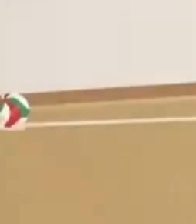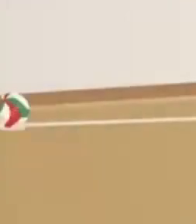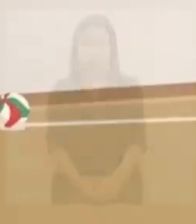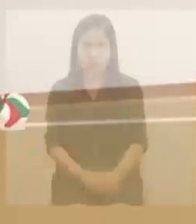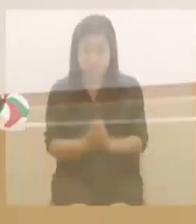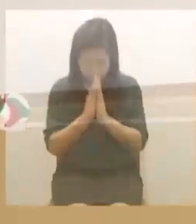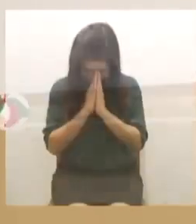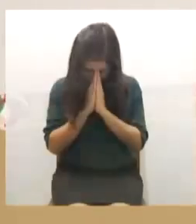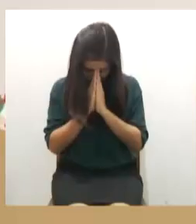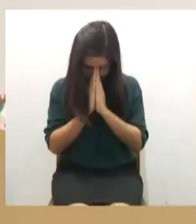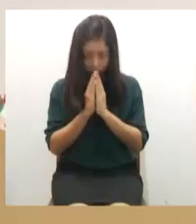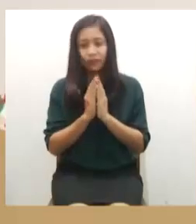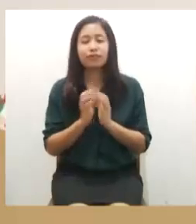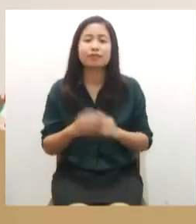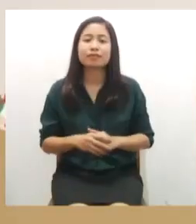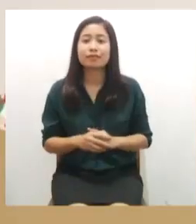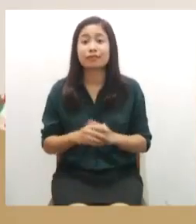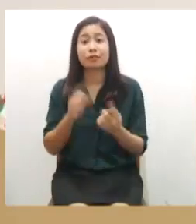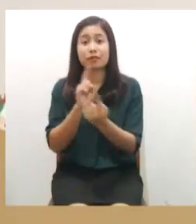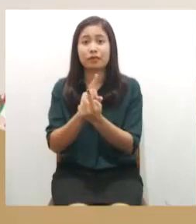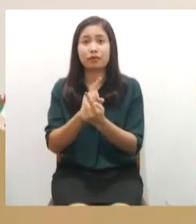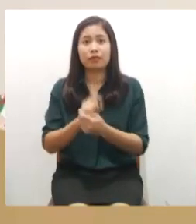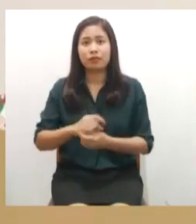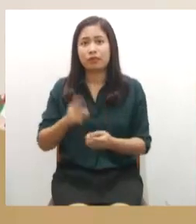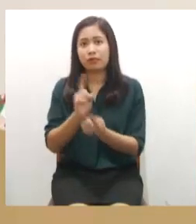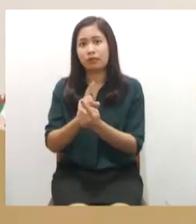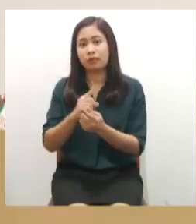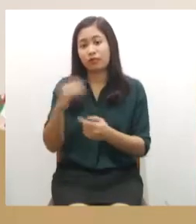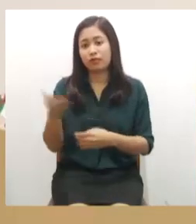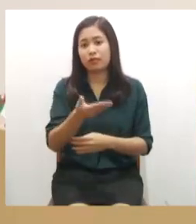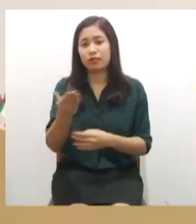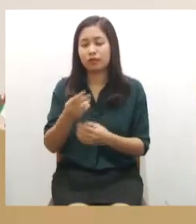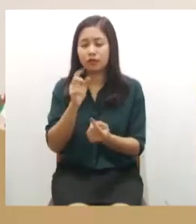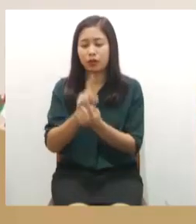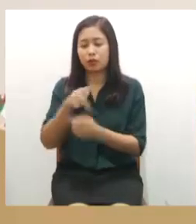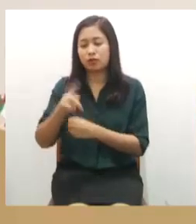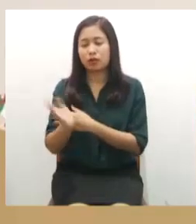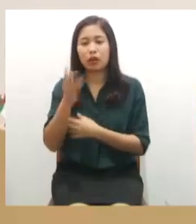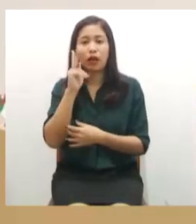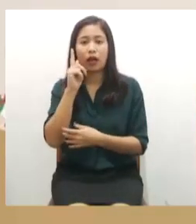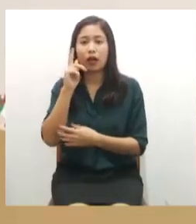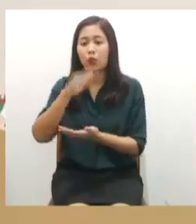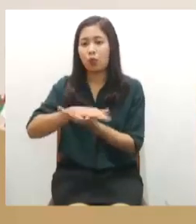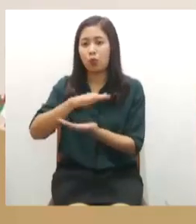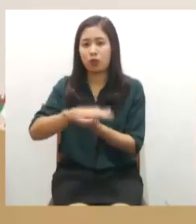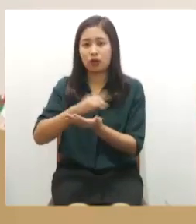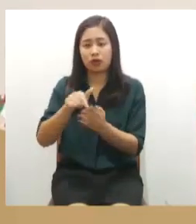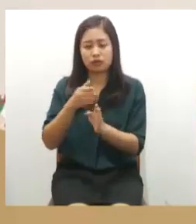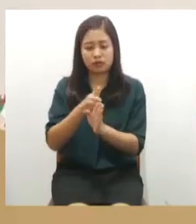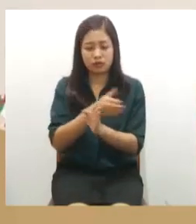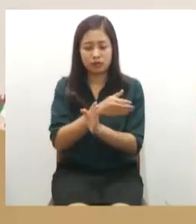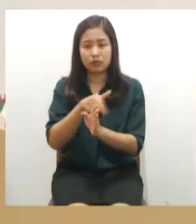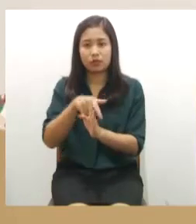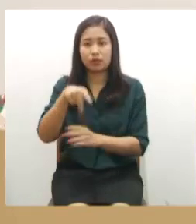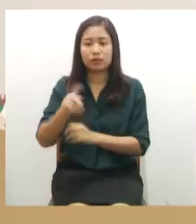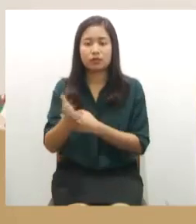น สวัสดีค่ะ สวัสดีครับคุณผู้ชมครับขอต้อนรับทุกท่านเข้าสู่รายการพุทเช้าข่าวโรงเรียนซึ่งเป็นส่วนหนึ่งของรายการพุทเช้